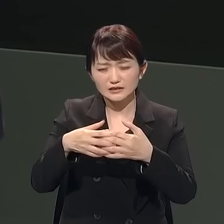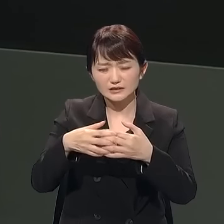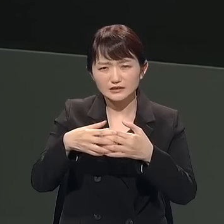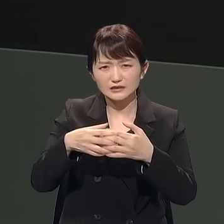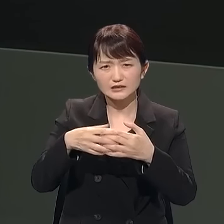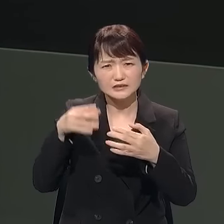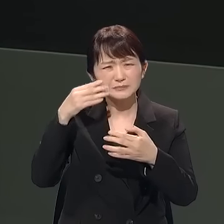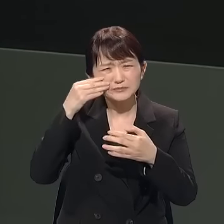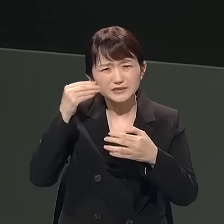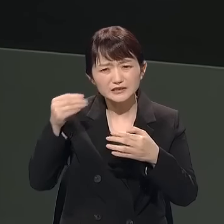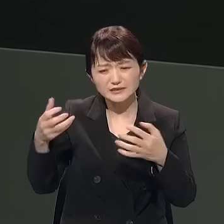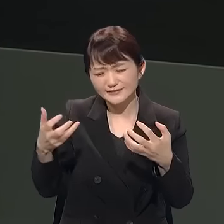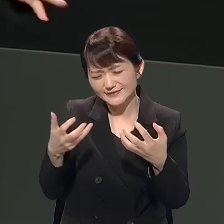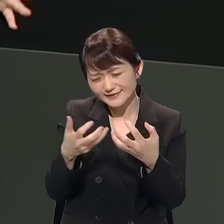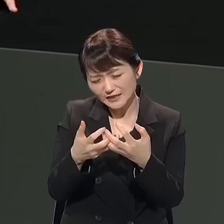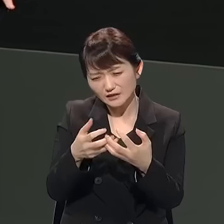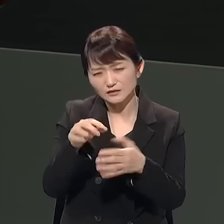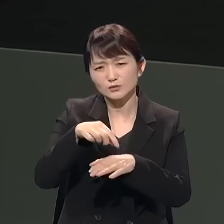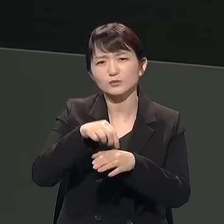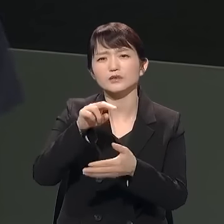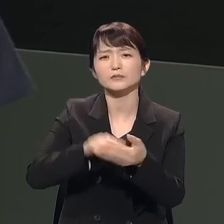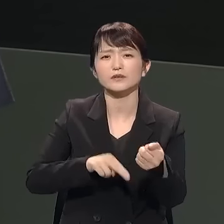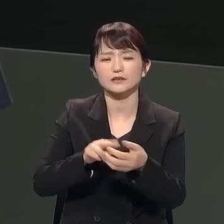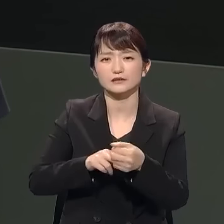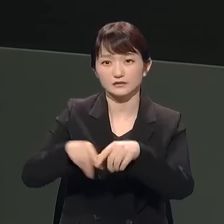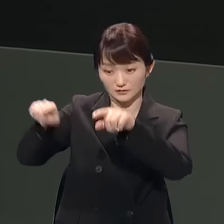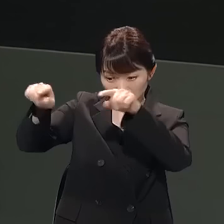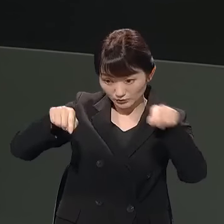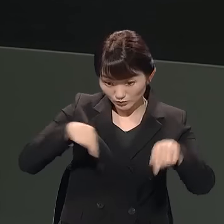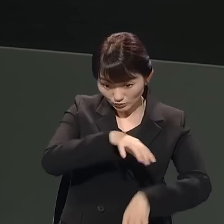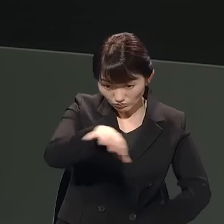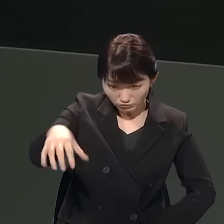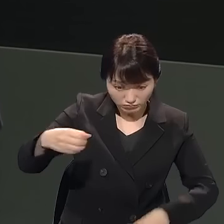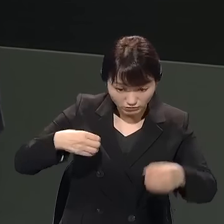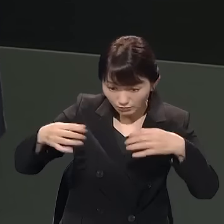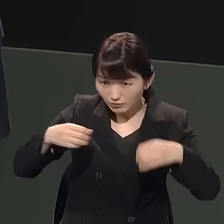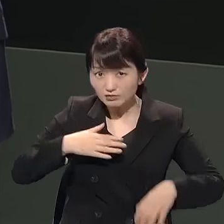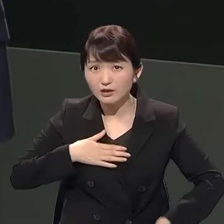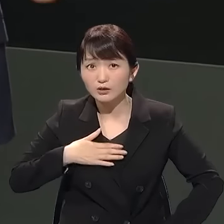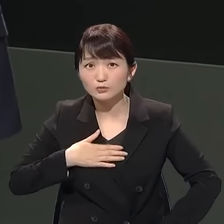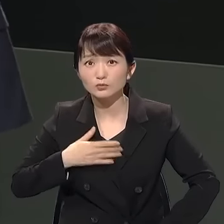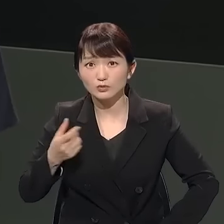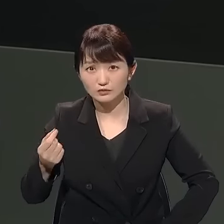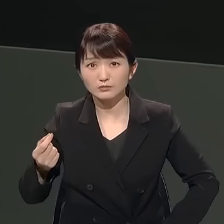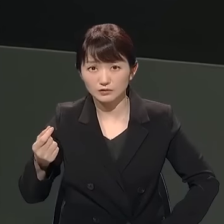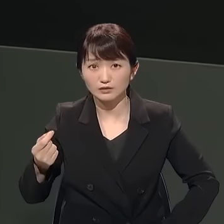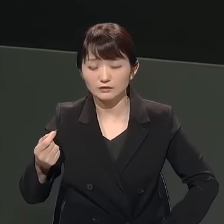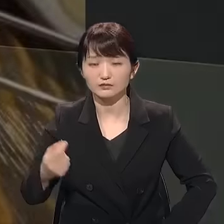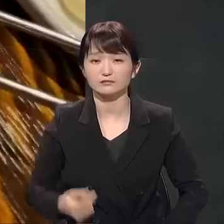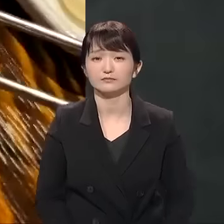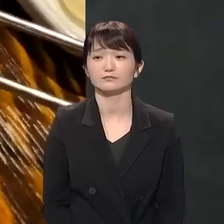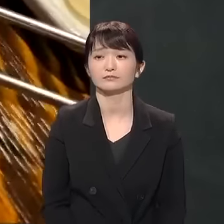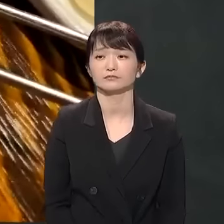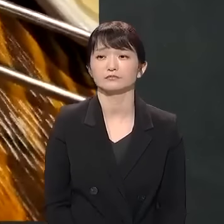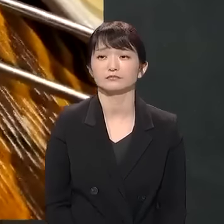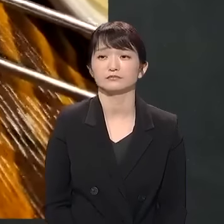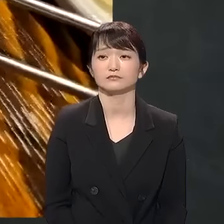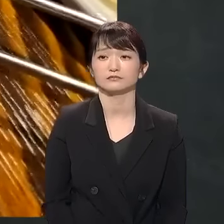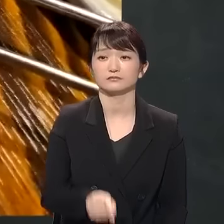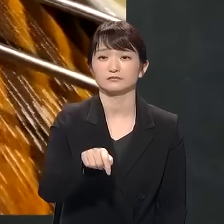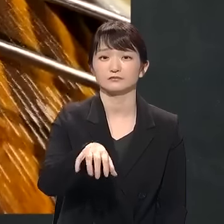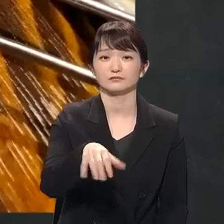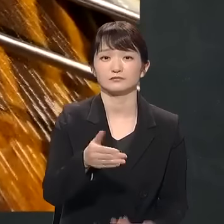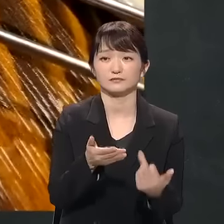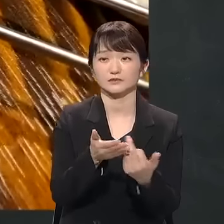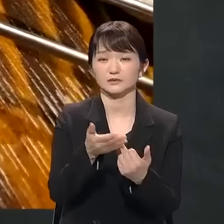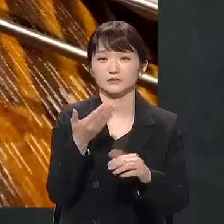저희 전해드렸지 않습니까? 전국 곳곳에서 야 너도 야 나도 속속 터져 나오고 있습니다. 보시죠. 자, 이곳은